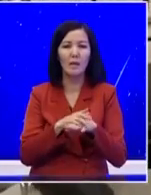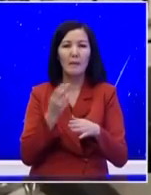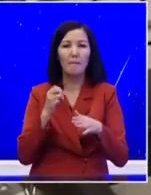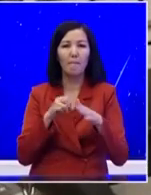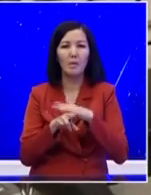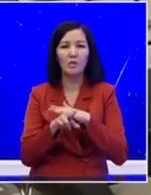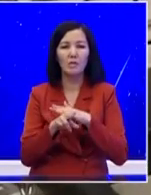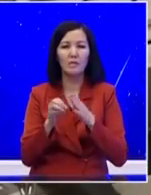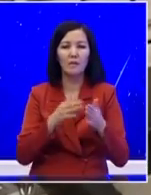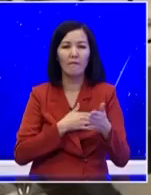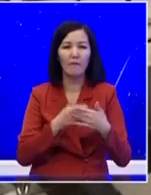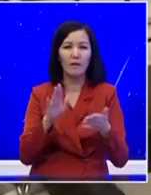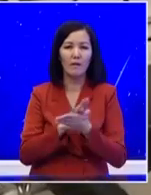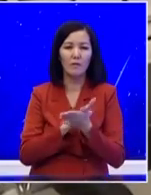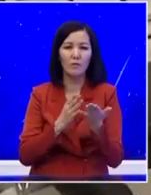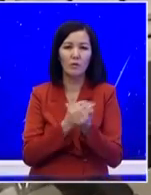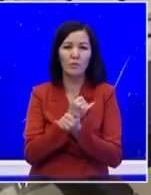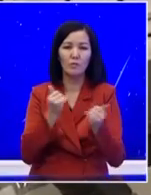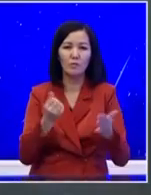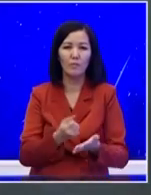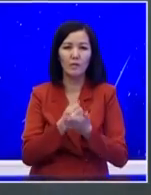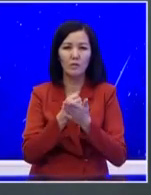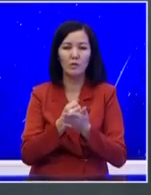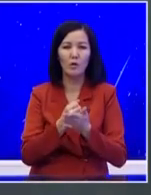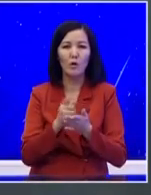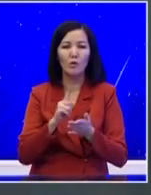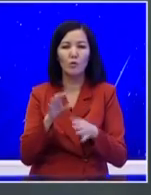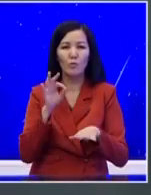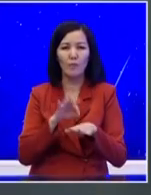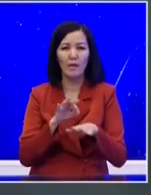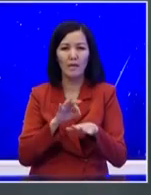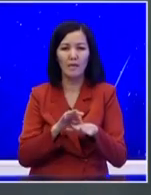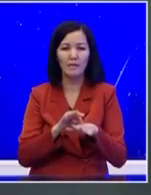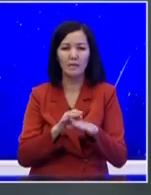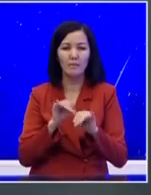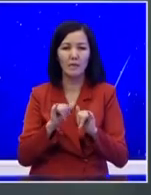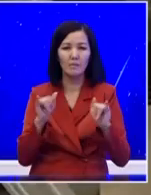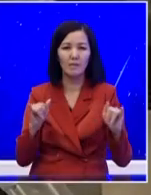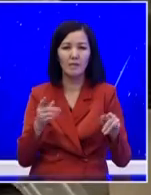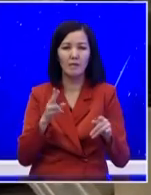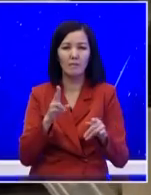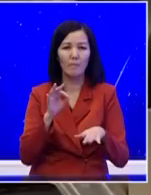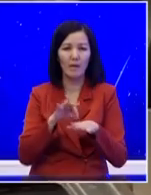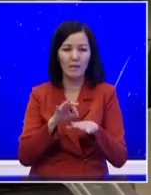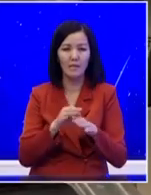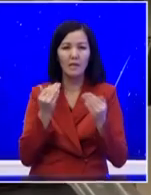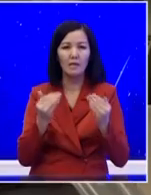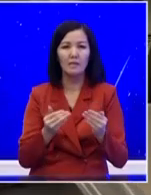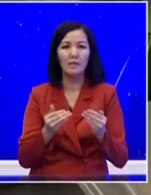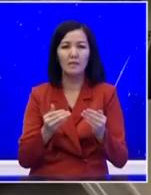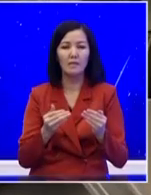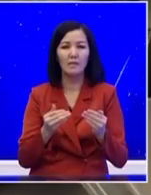записались в волонтеры и теперь поддерживают тех, кто оказался в непростой ситуации в связи с распространением коронавируса. Всего на